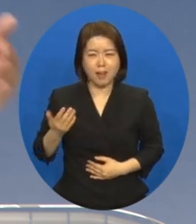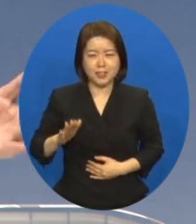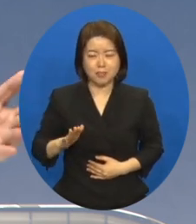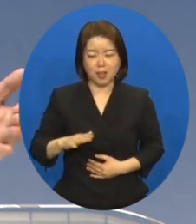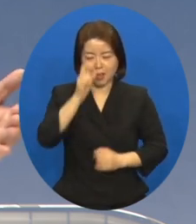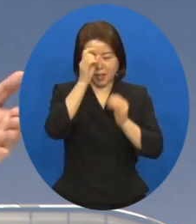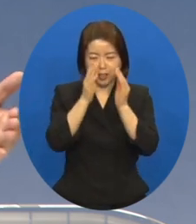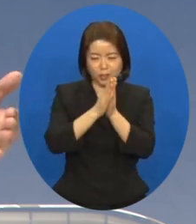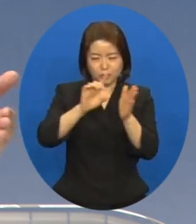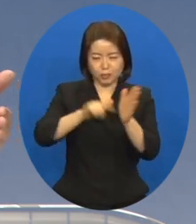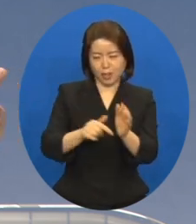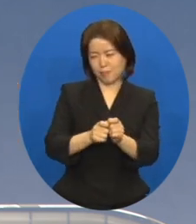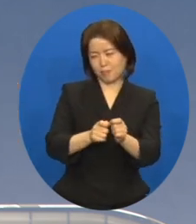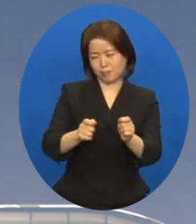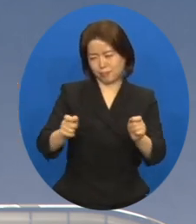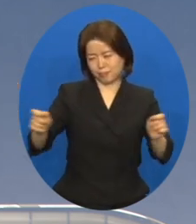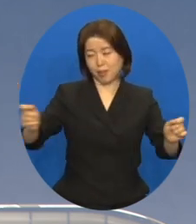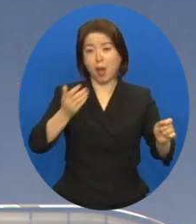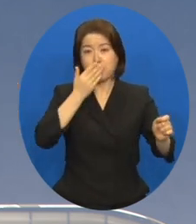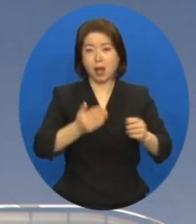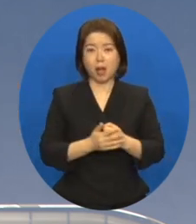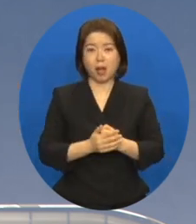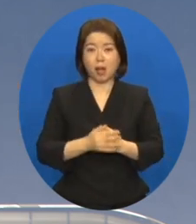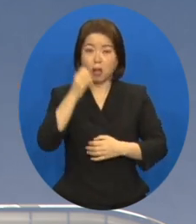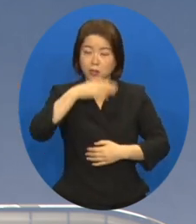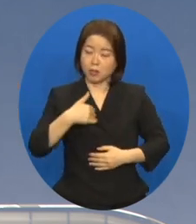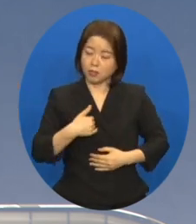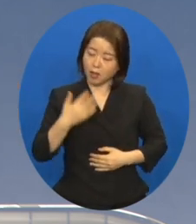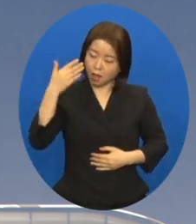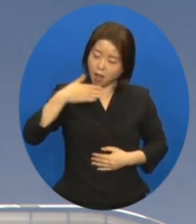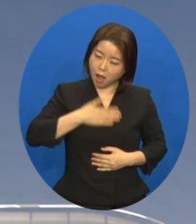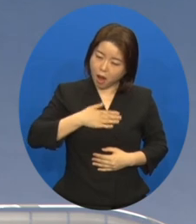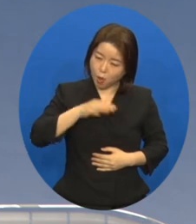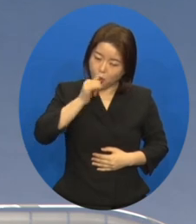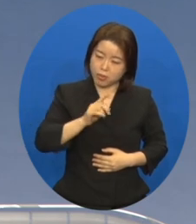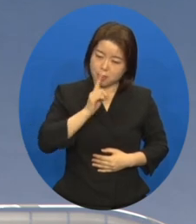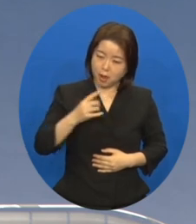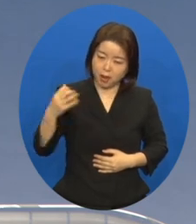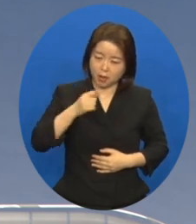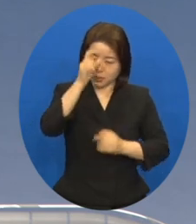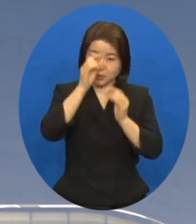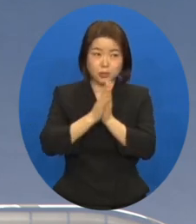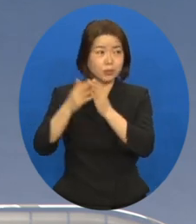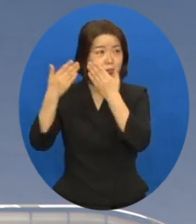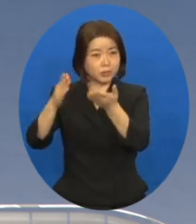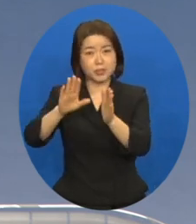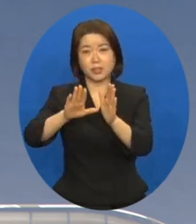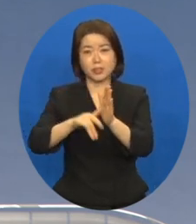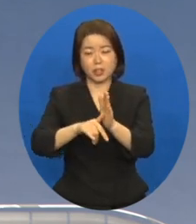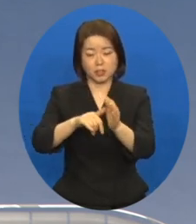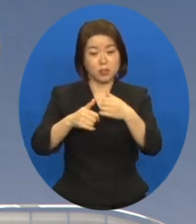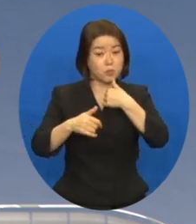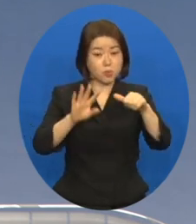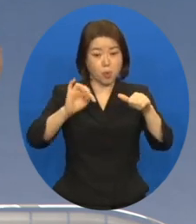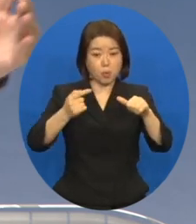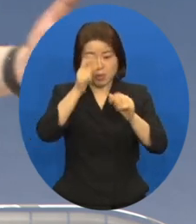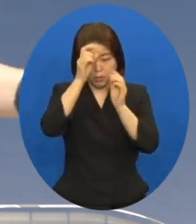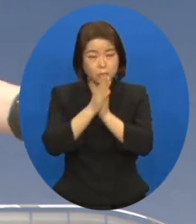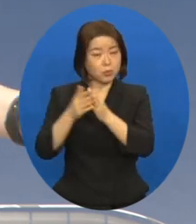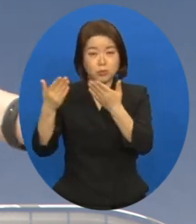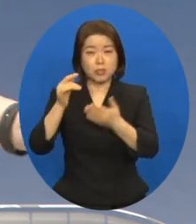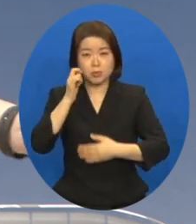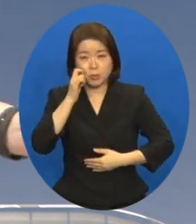시간이 길어집니다. 그냥 내가 알고 있는 말로 기도할 때는 5분도 기도 못하던 사람이